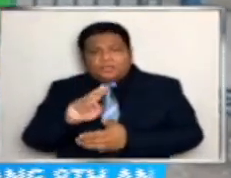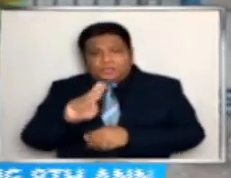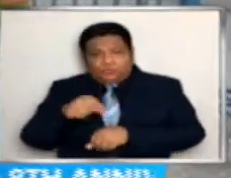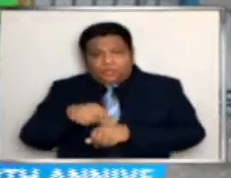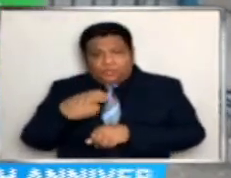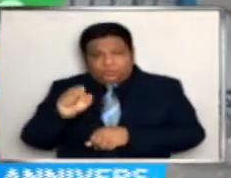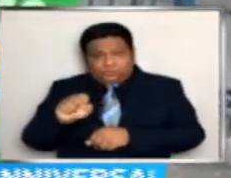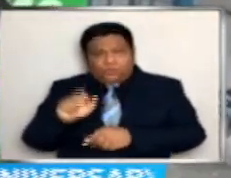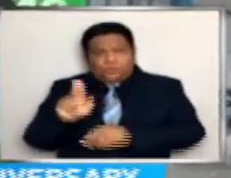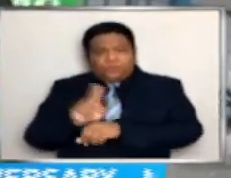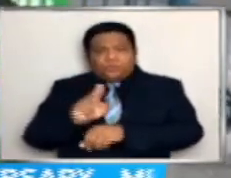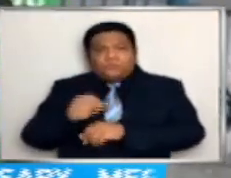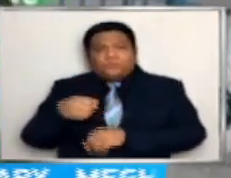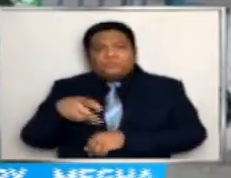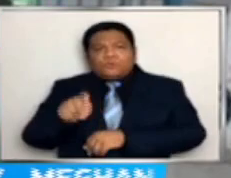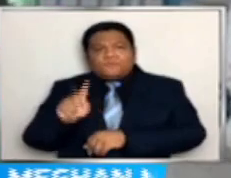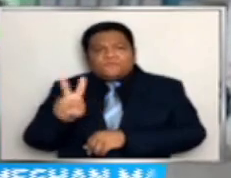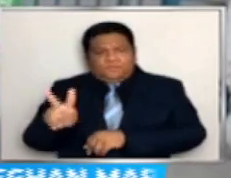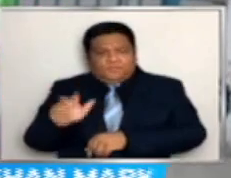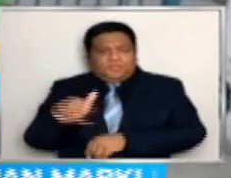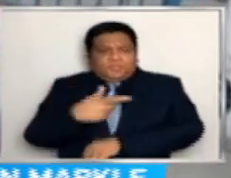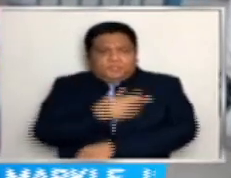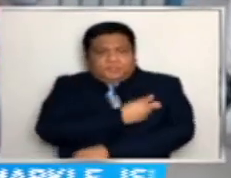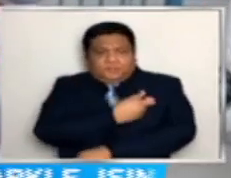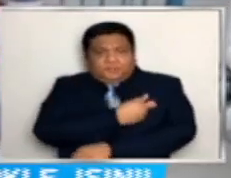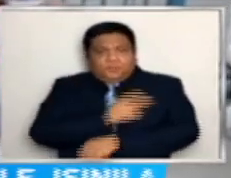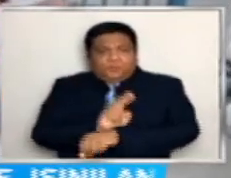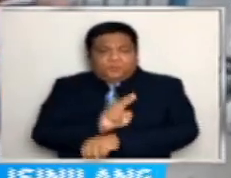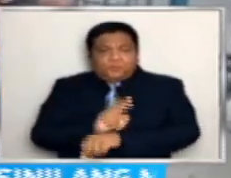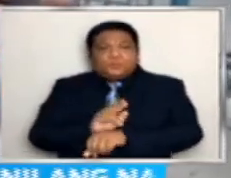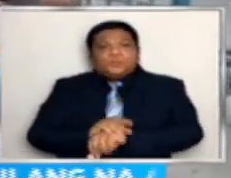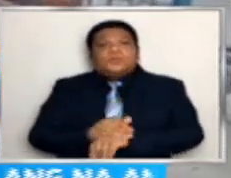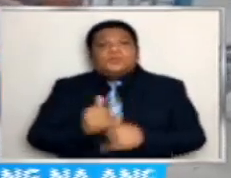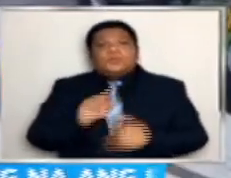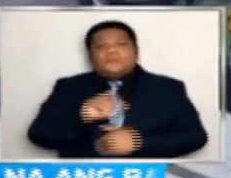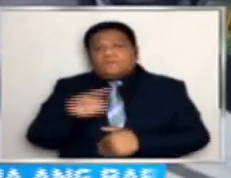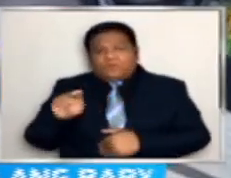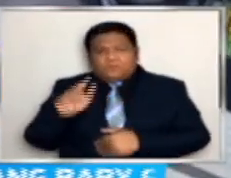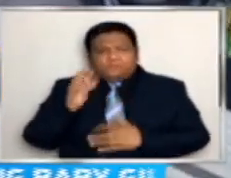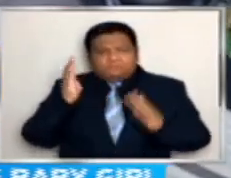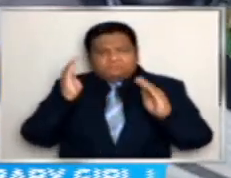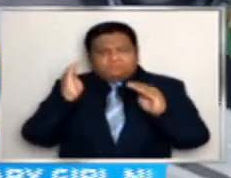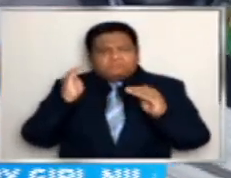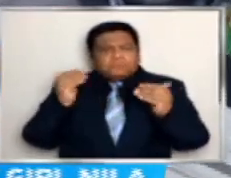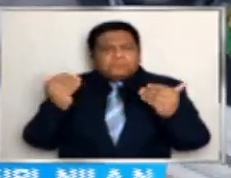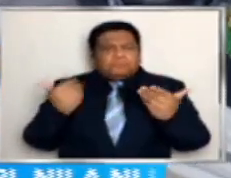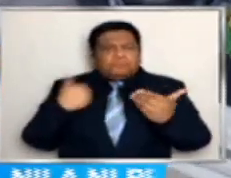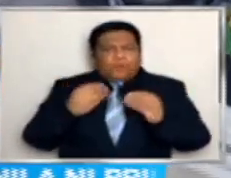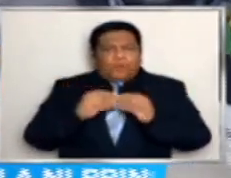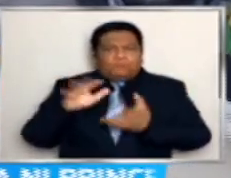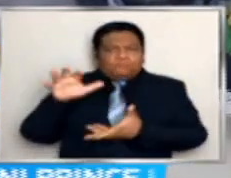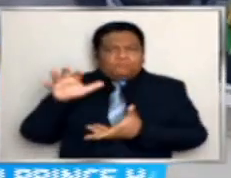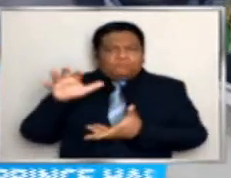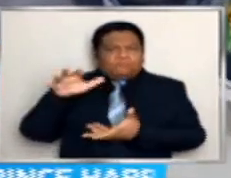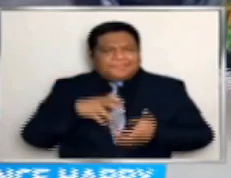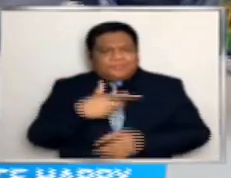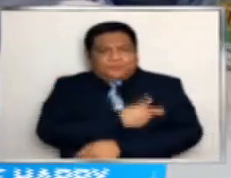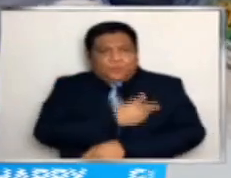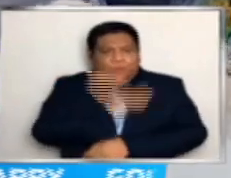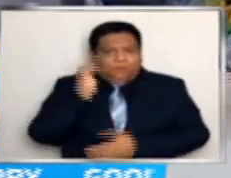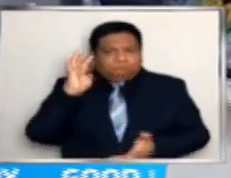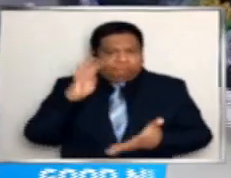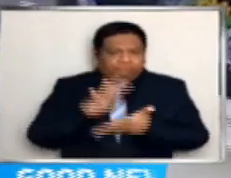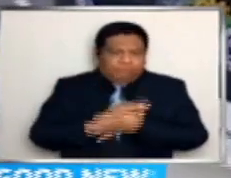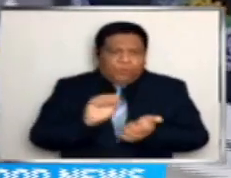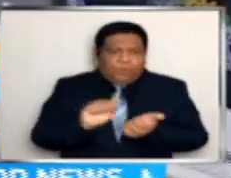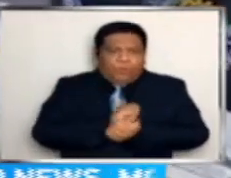ang bakuna na ituturok. Umaasa naman ang Navotas City na madaragdagan ang kanilang bakuna lalo pat paubos na rin ang kanilang vaccine